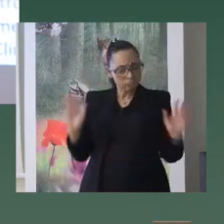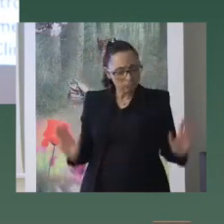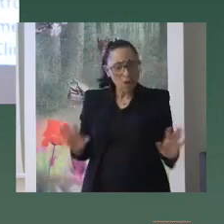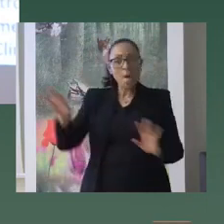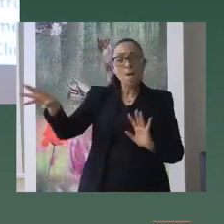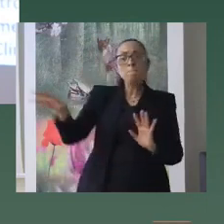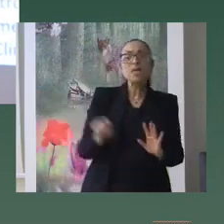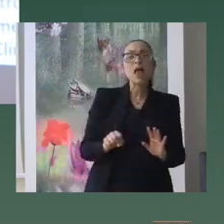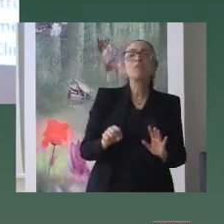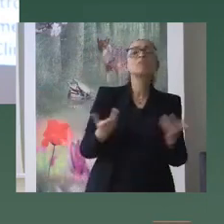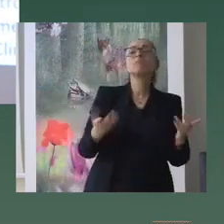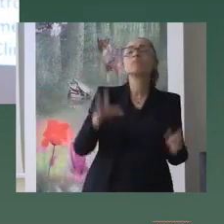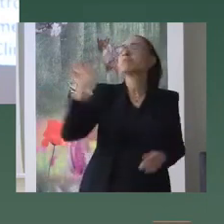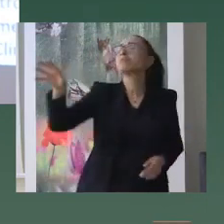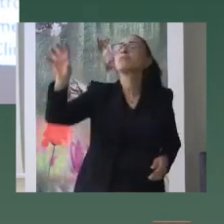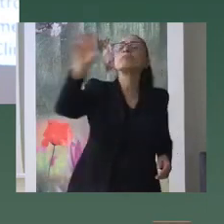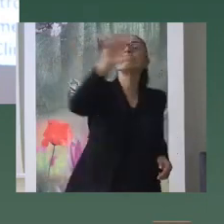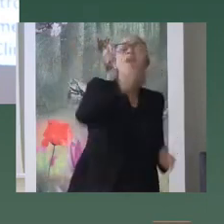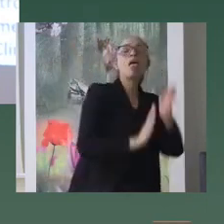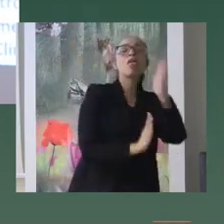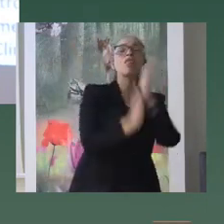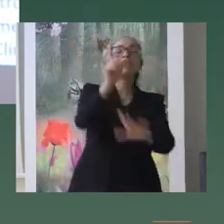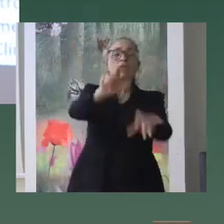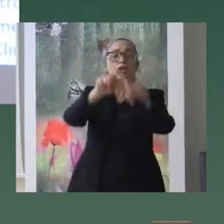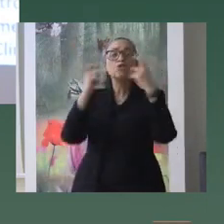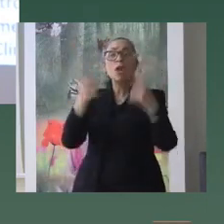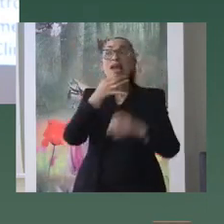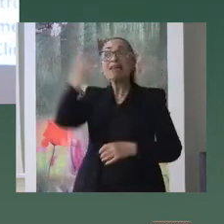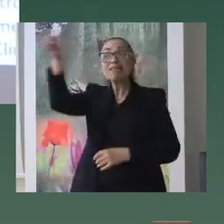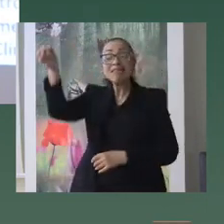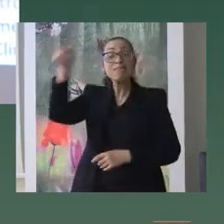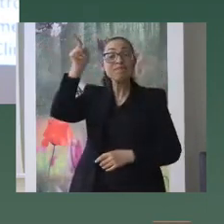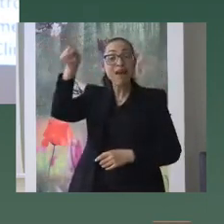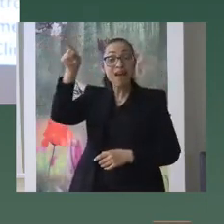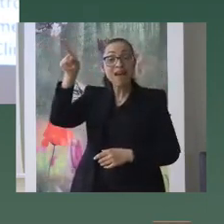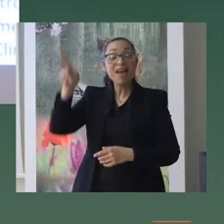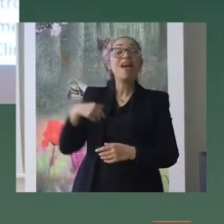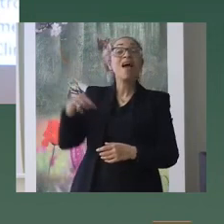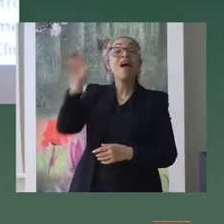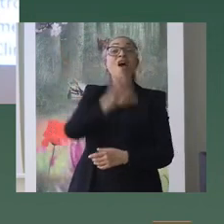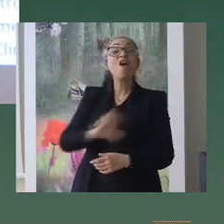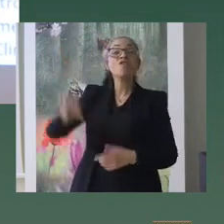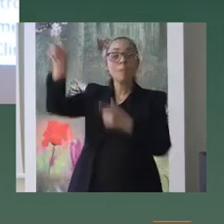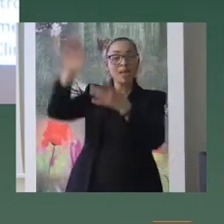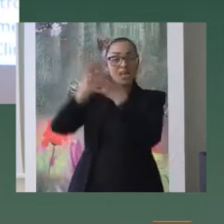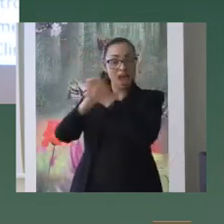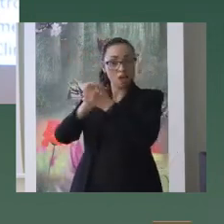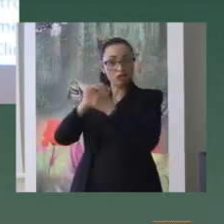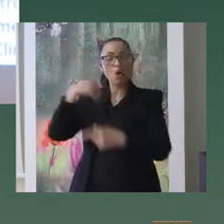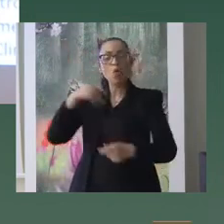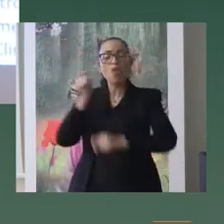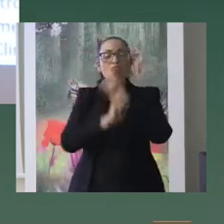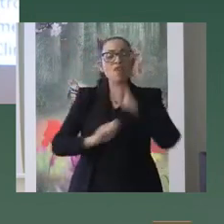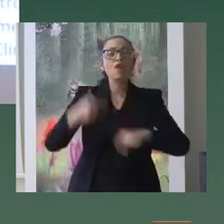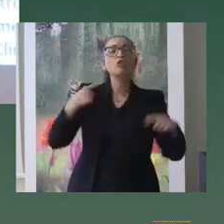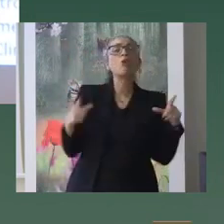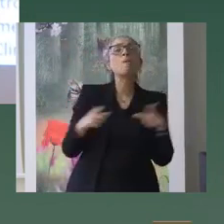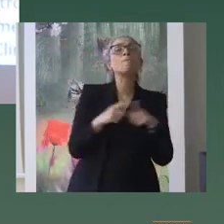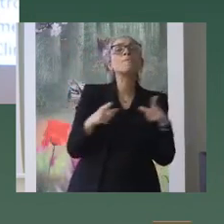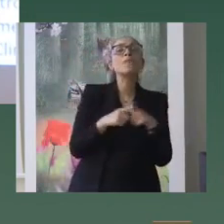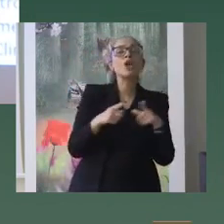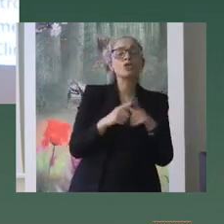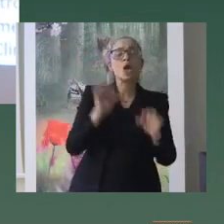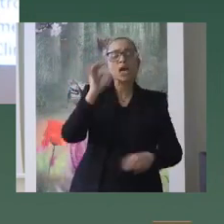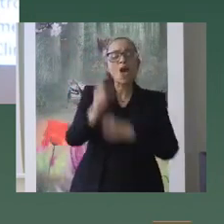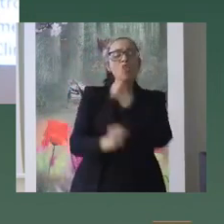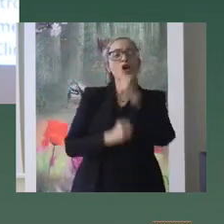πήρε 11 σχολεία και είπε στην Ευρωπαϊκή Ένωση: εγώ θα τα κάνω πιλωτικά κλιματικά καταφύγια. Και τα έκανε. Και κάθε χρόνο έχει βάλει στον